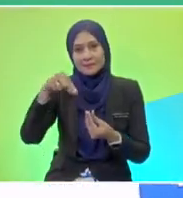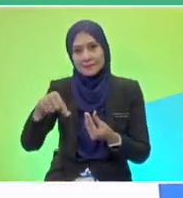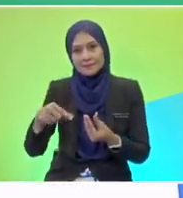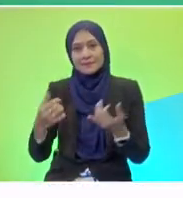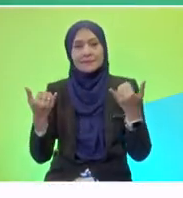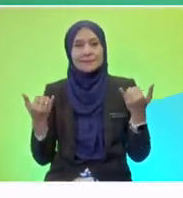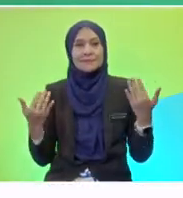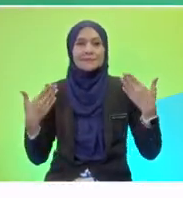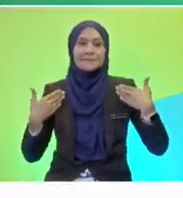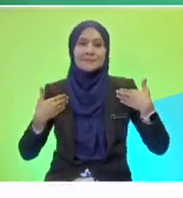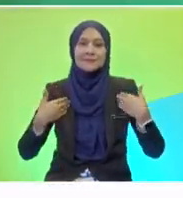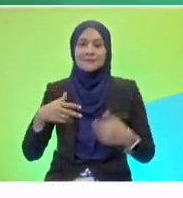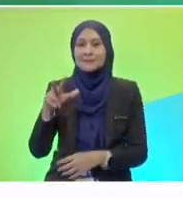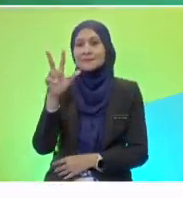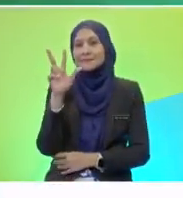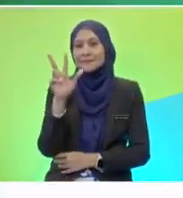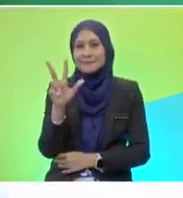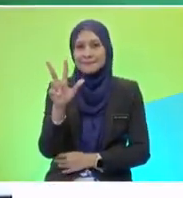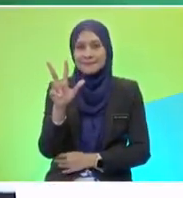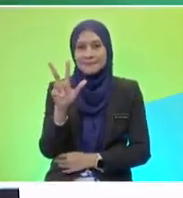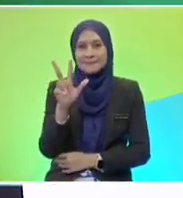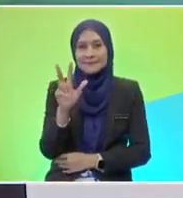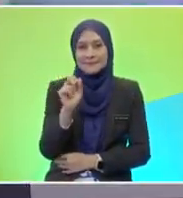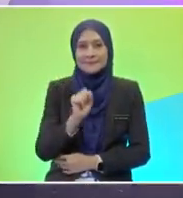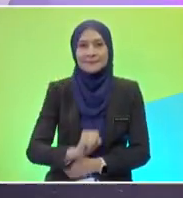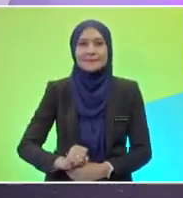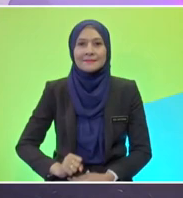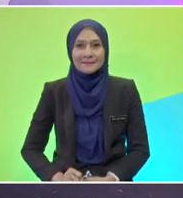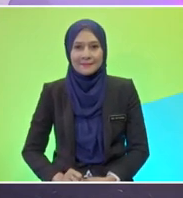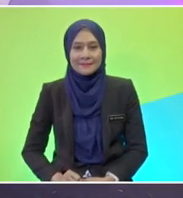1 biji, tinggallah 3.